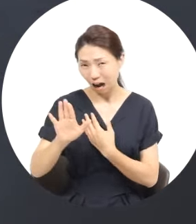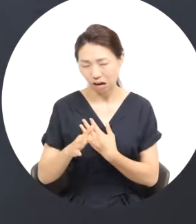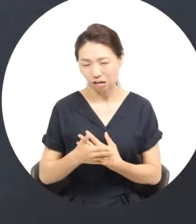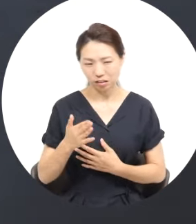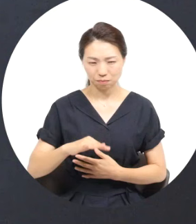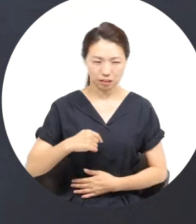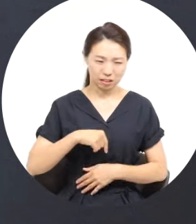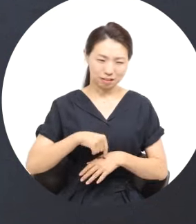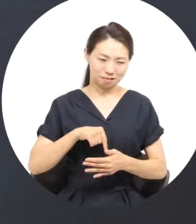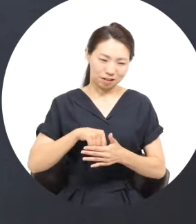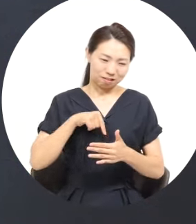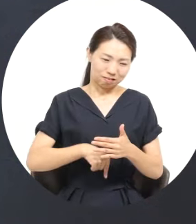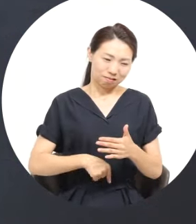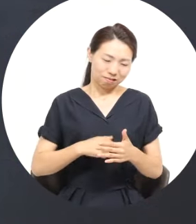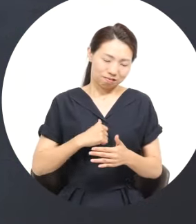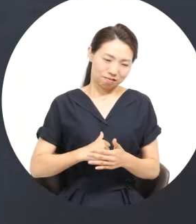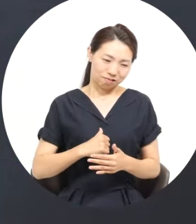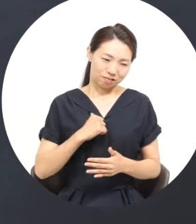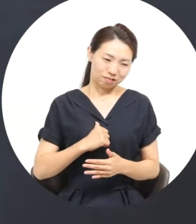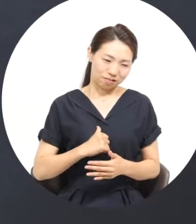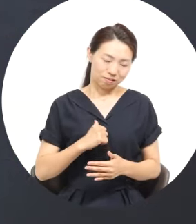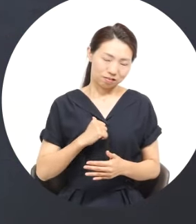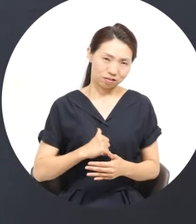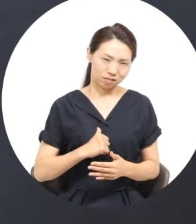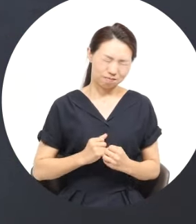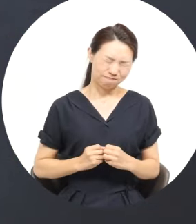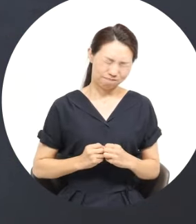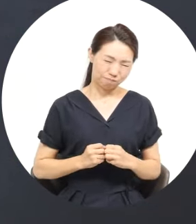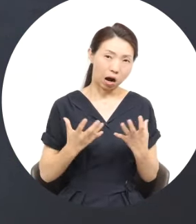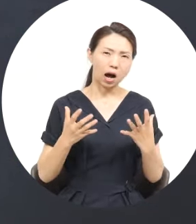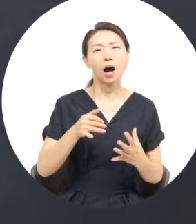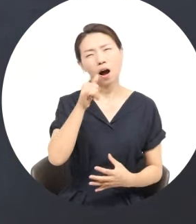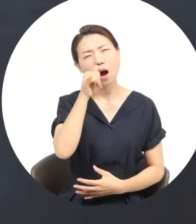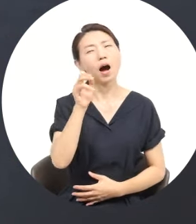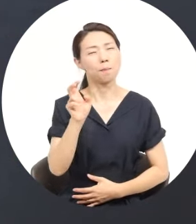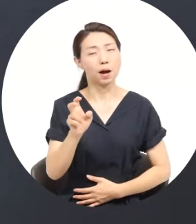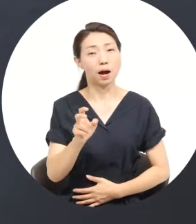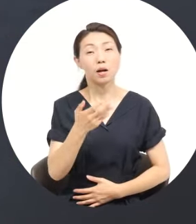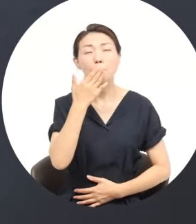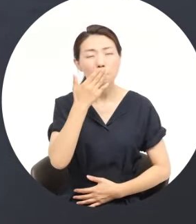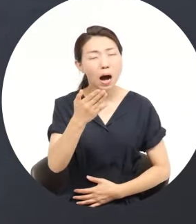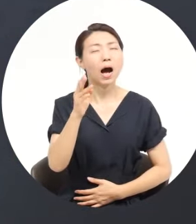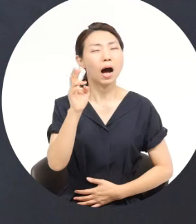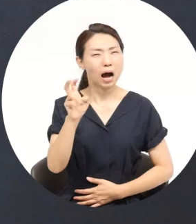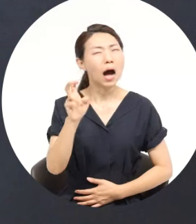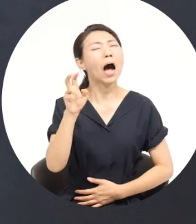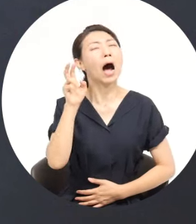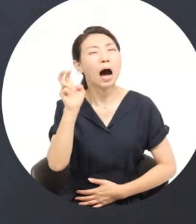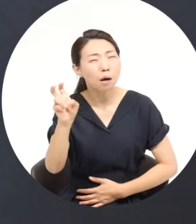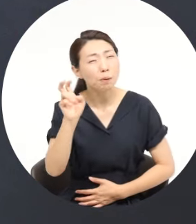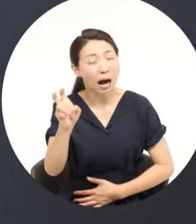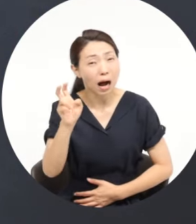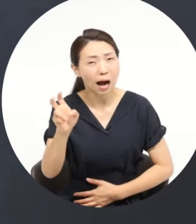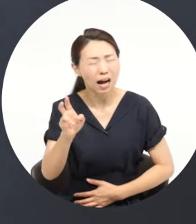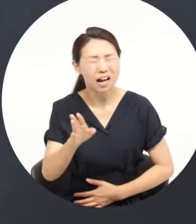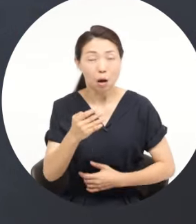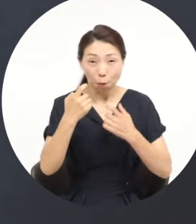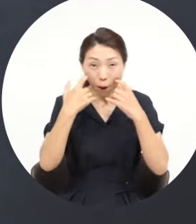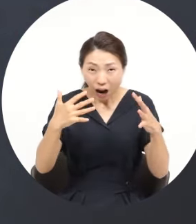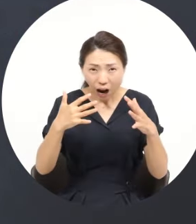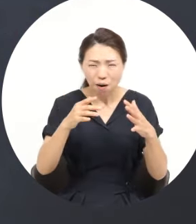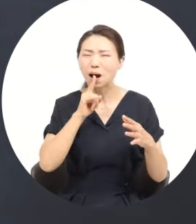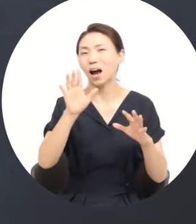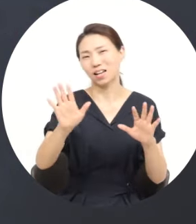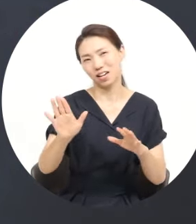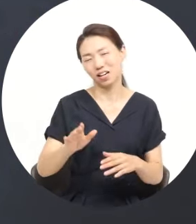하지만은 굉장한 심리적인 억압과 반발이 있을 수가 있다. 그럴 수도 있다는 거예요. 그렇다는 게 아니라